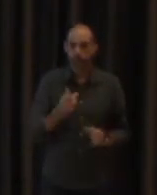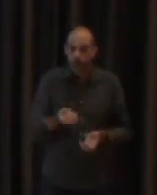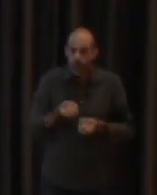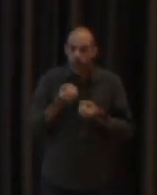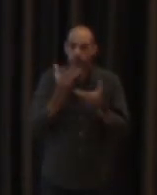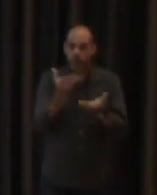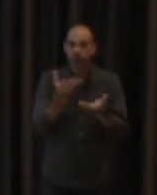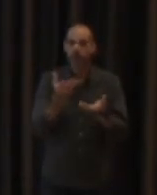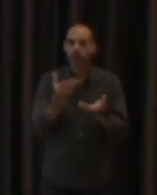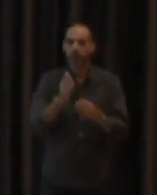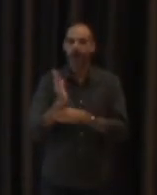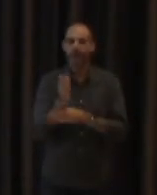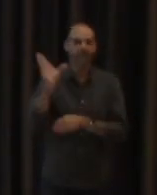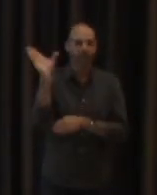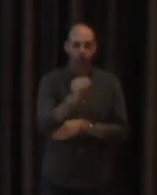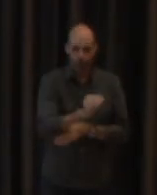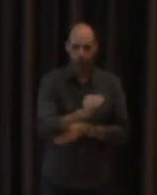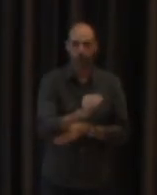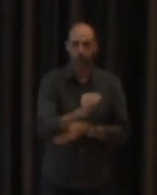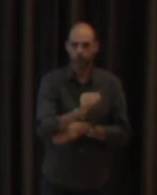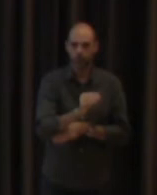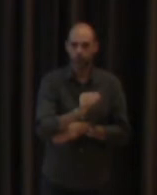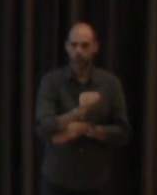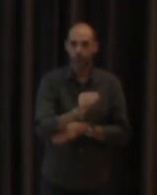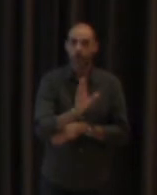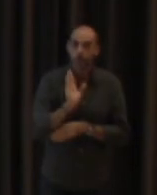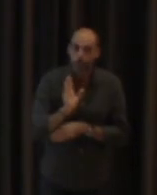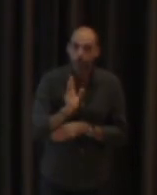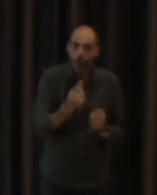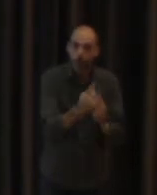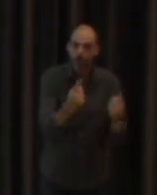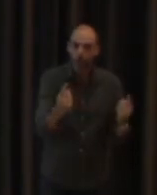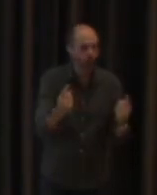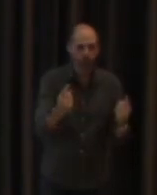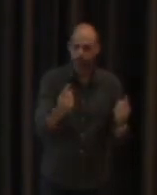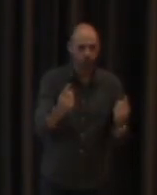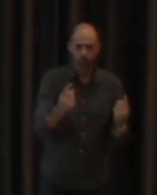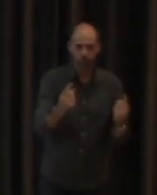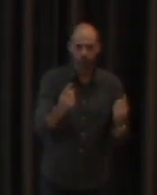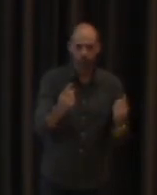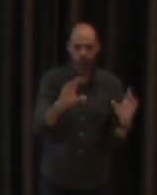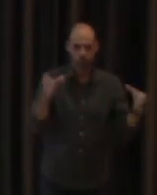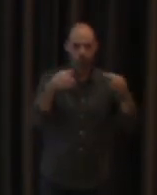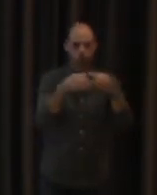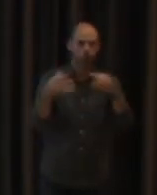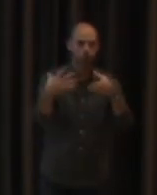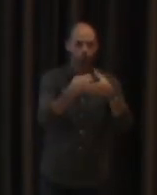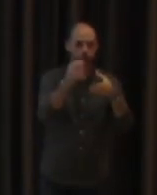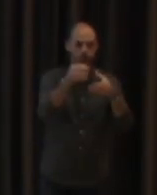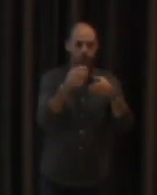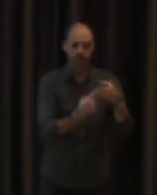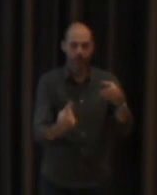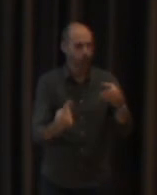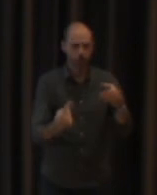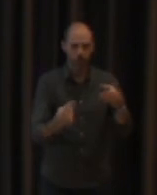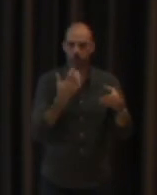prediquen s'aplica a tot el grup, en tant que grup, però no a cada un dels elements que formen el grup. Per veure això, van